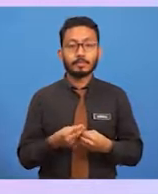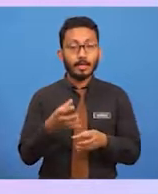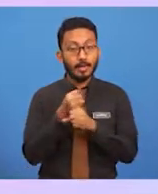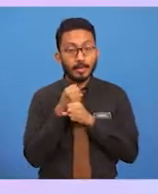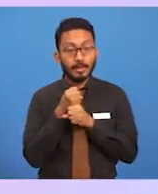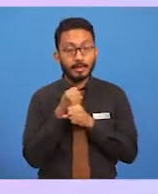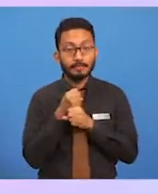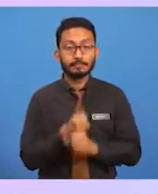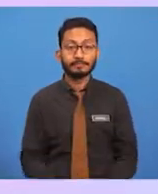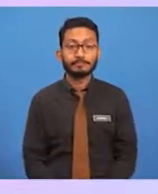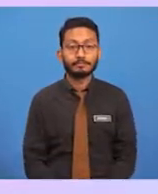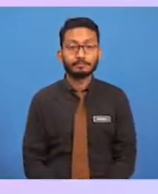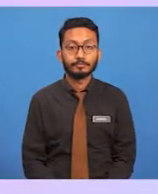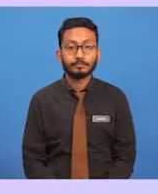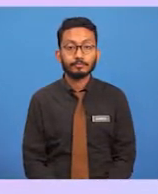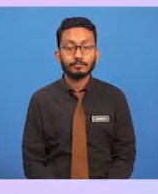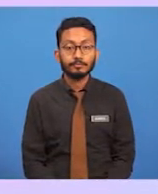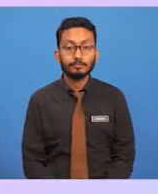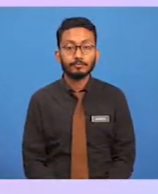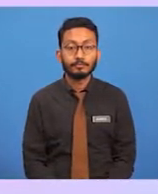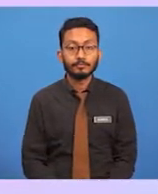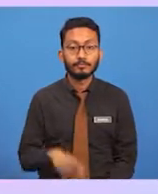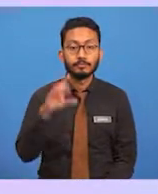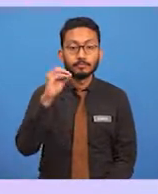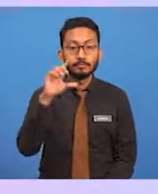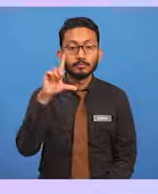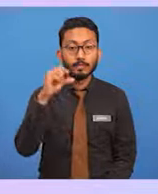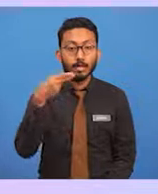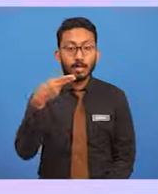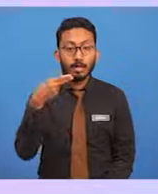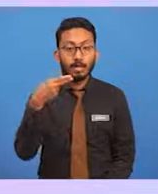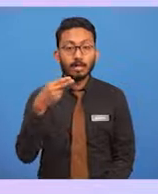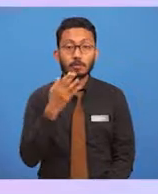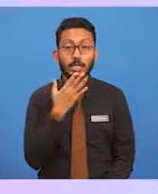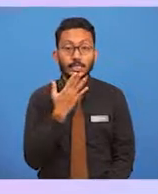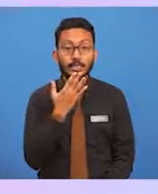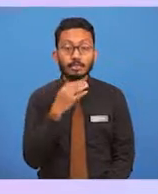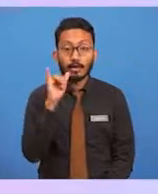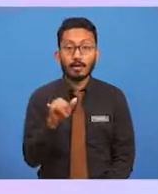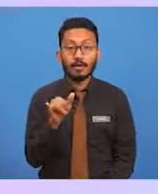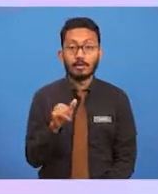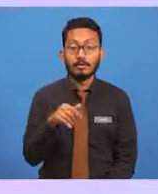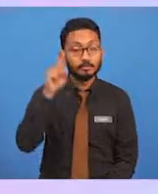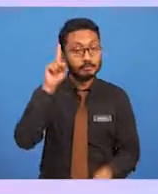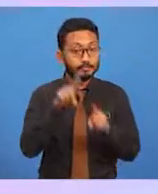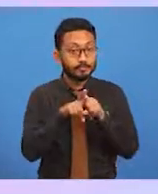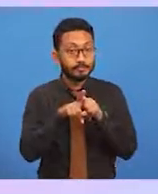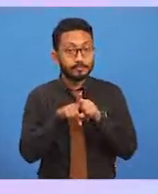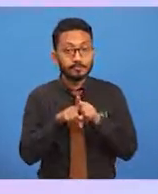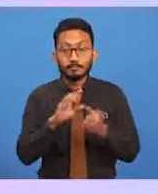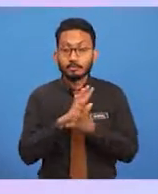pengguna. Pengolahan warna yang sesuai akan menjadikan sesuatu rekaan korporat